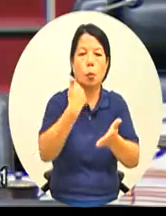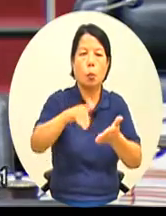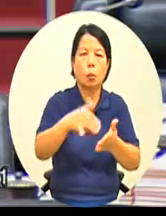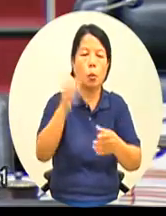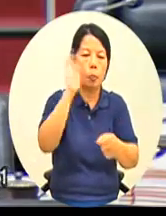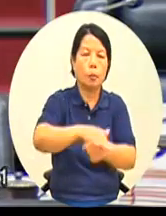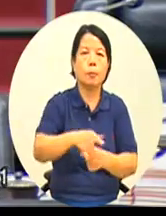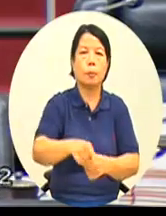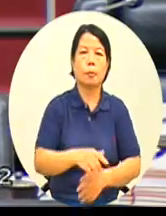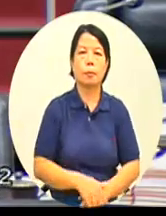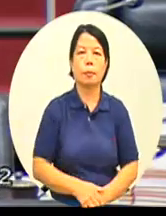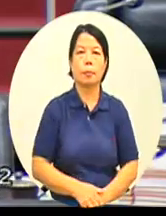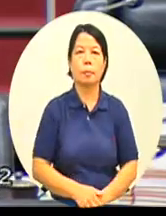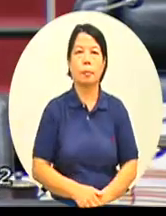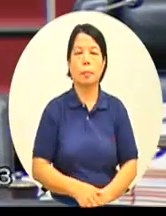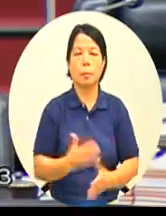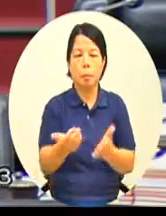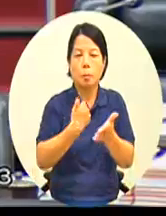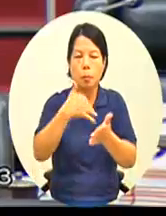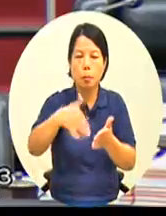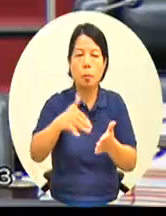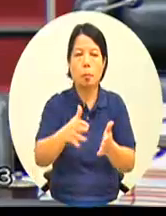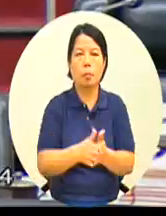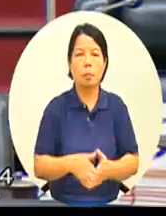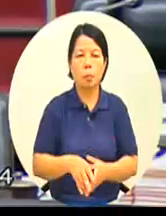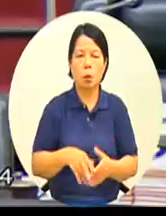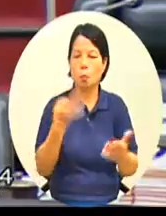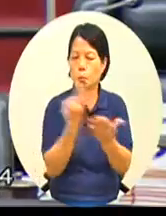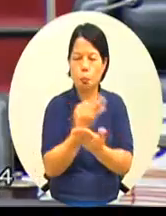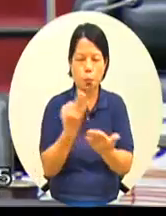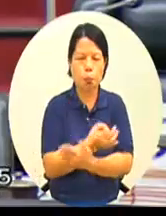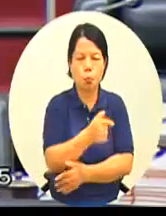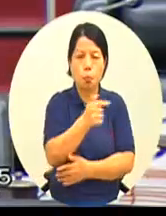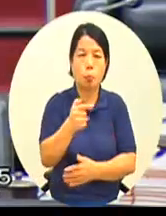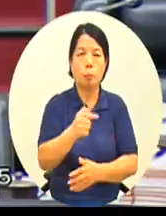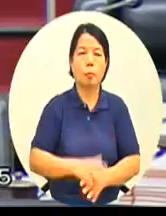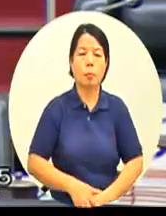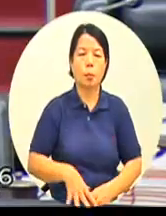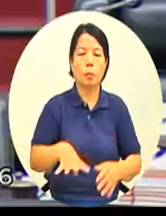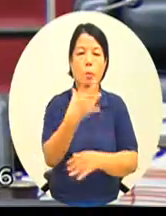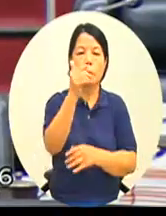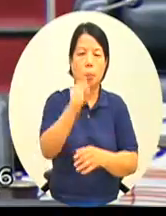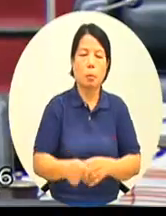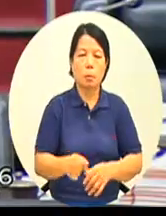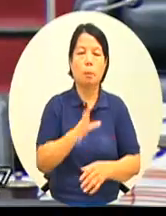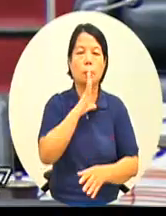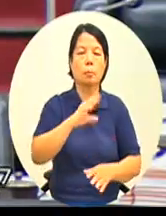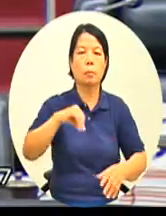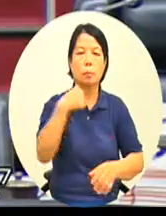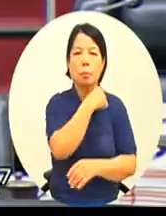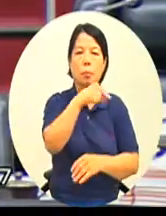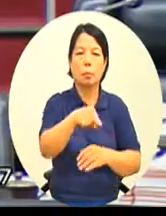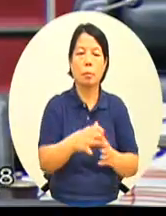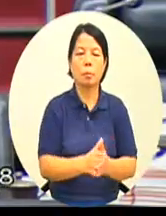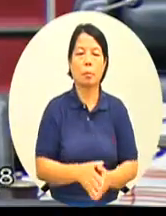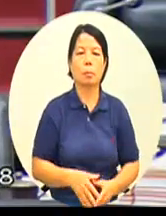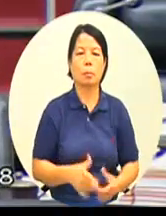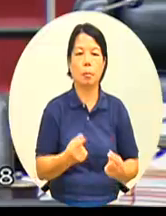补。但是呢，我们的预算其实是严重不足的哈，400亿大概台湾的这个占这个 GDP